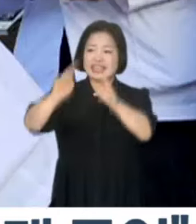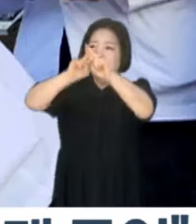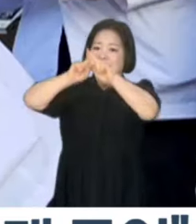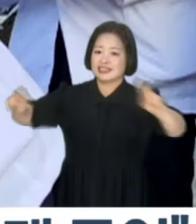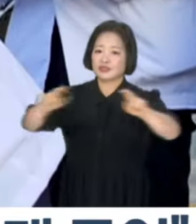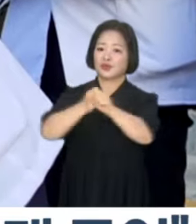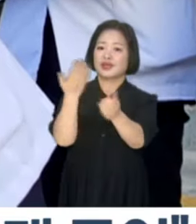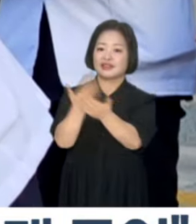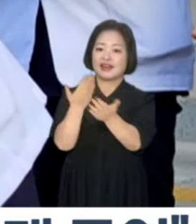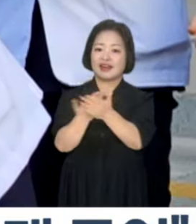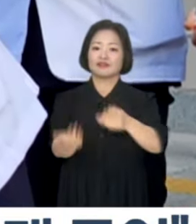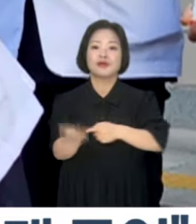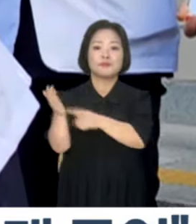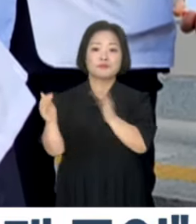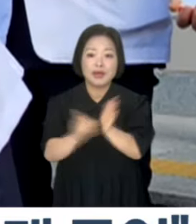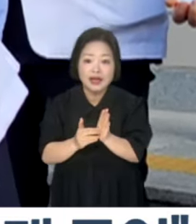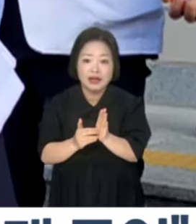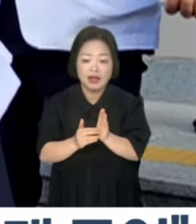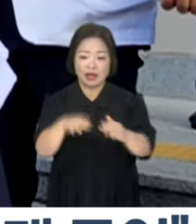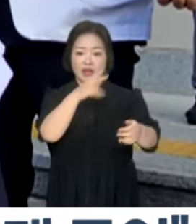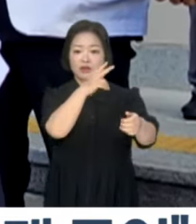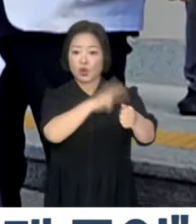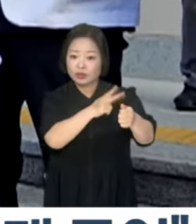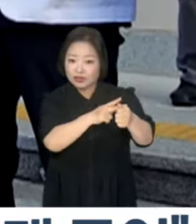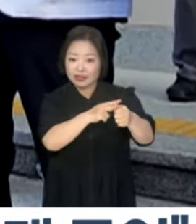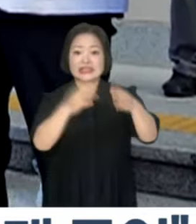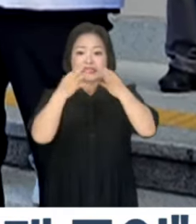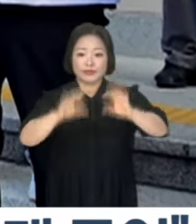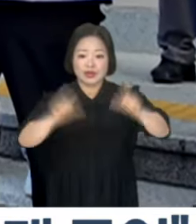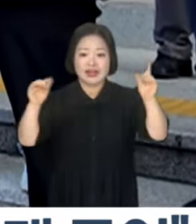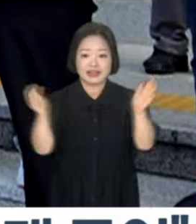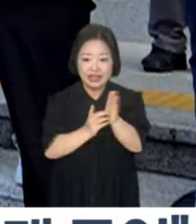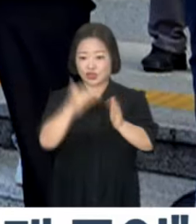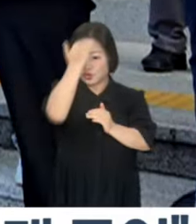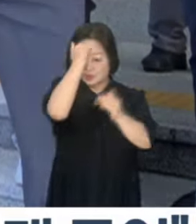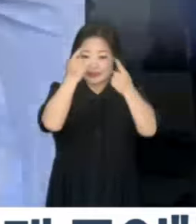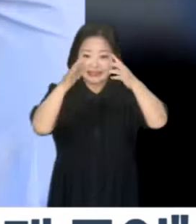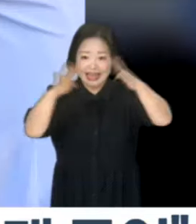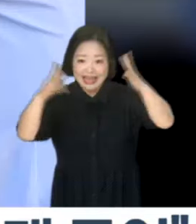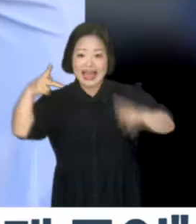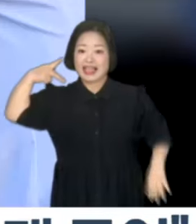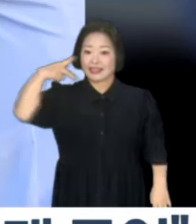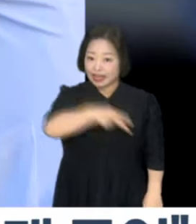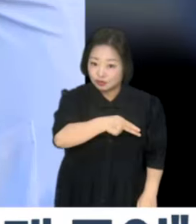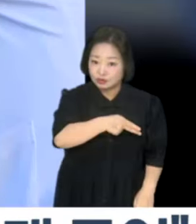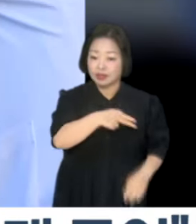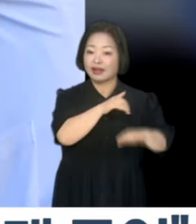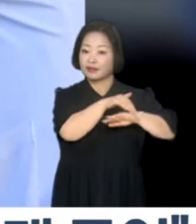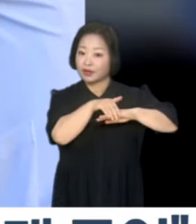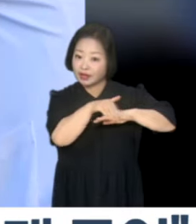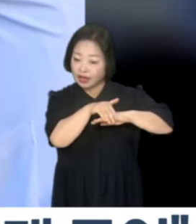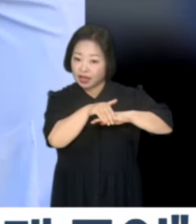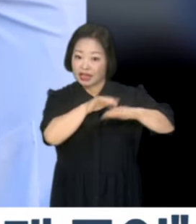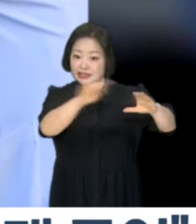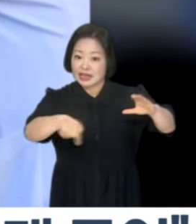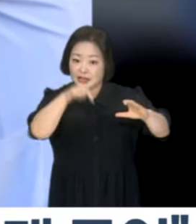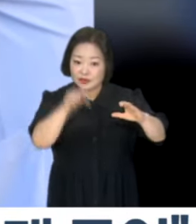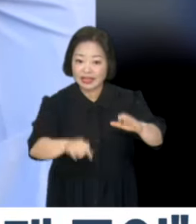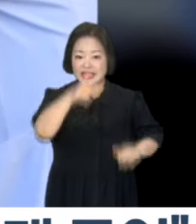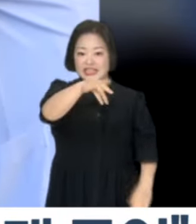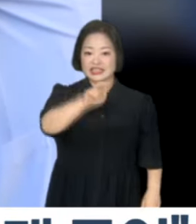취소하라고 요구했습니다 교수들은 오는 금요일까지 충북대 의대에서 단식 투쟁을 벌릴 예정이며이 가운데